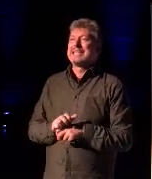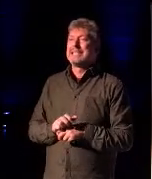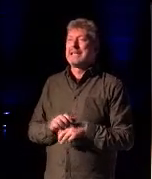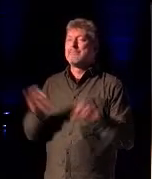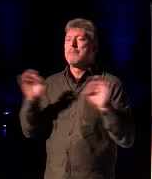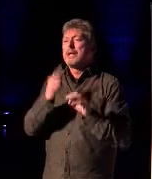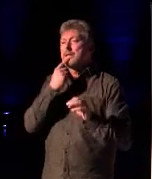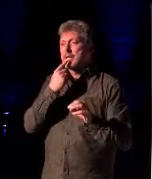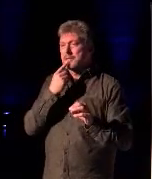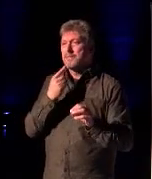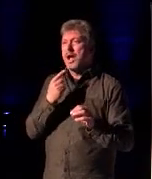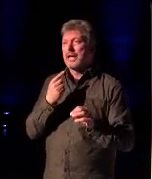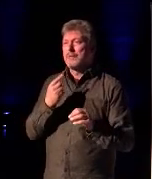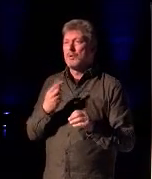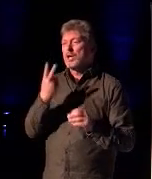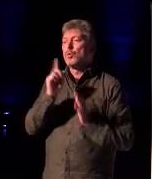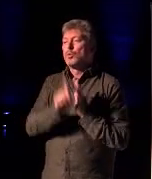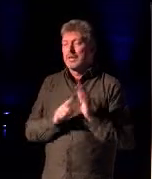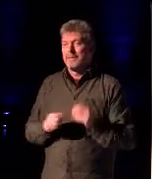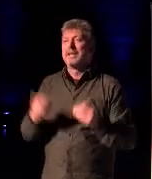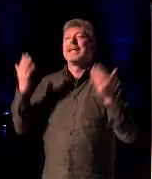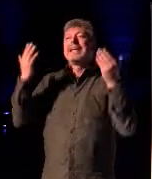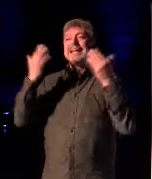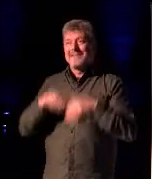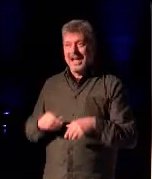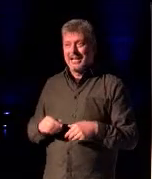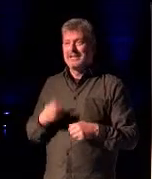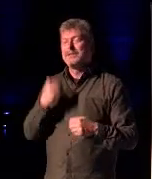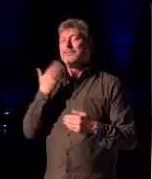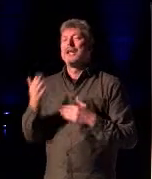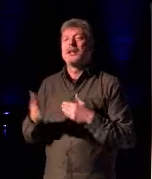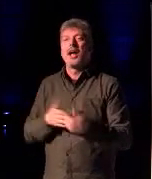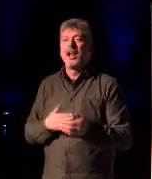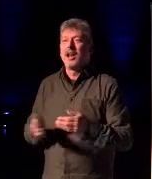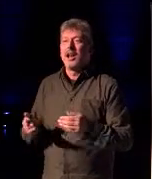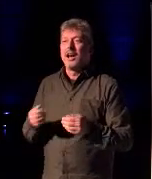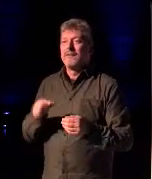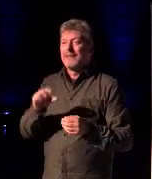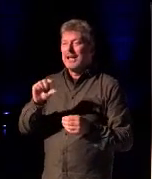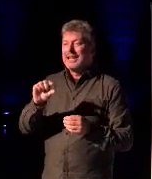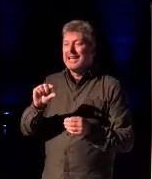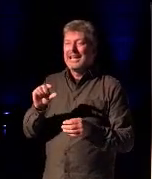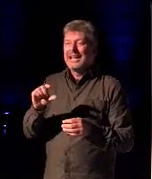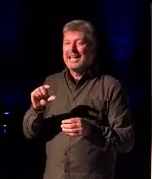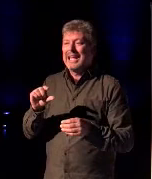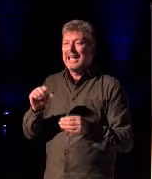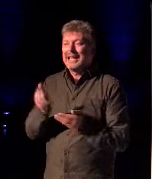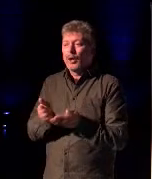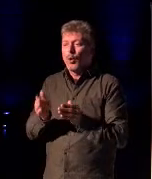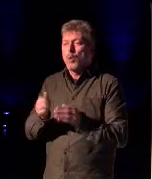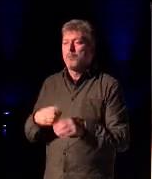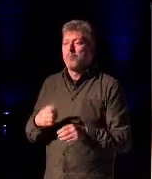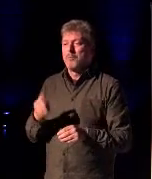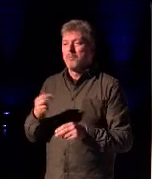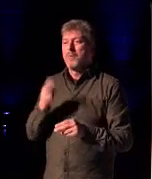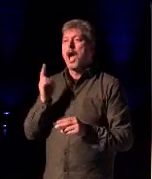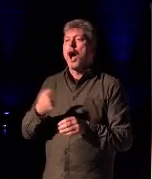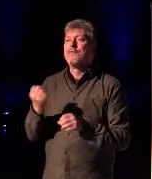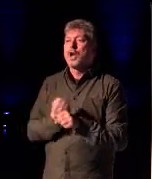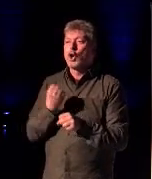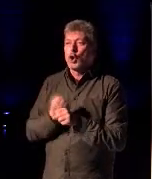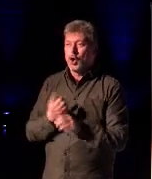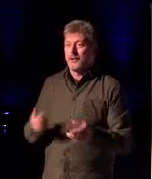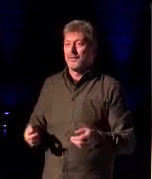2 timer. I kveld kom det til å bli laget en liten kopp med havregrøt. Og det siste som